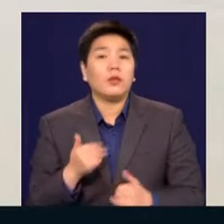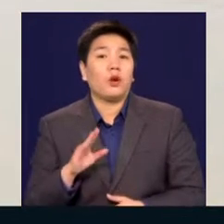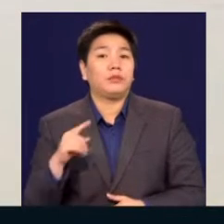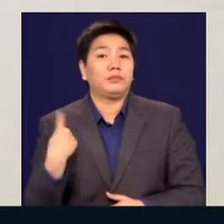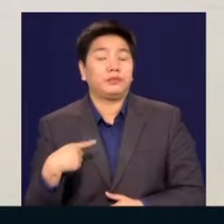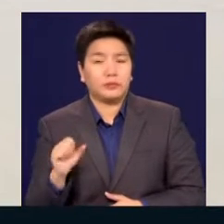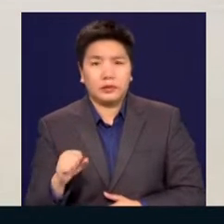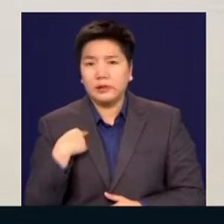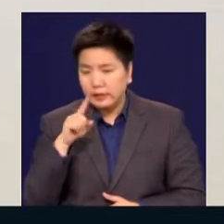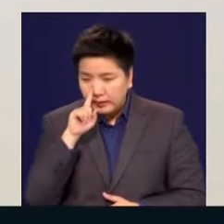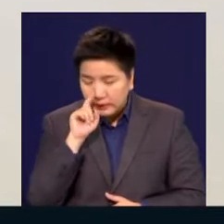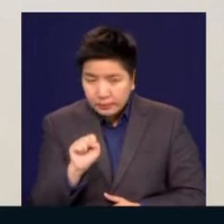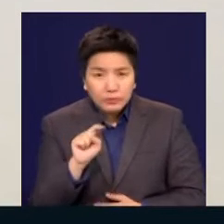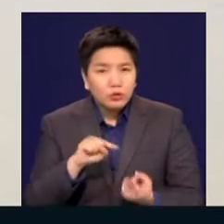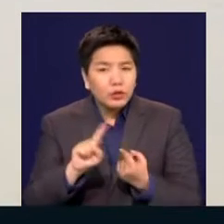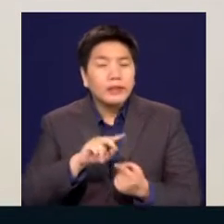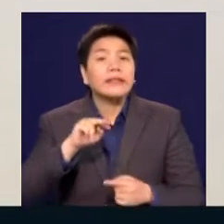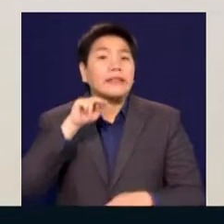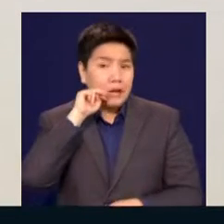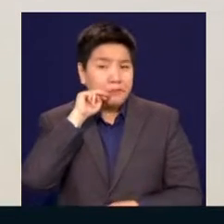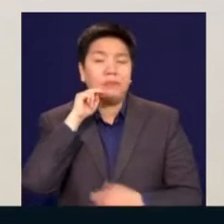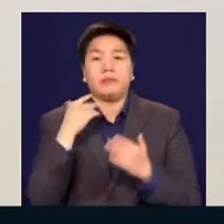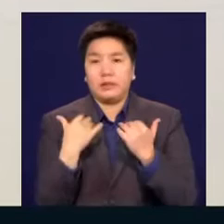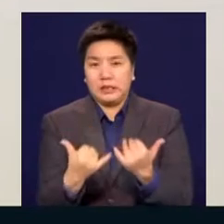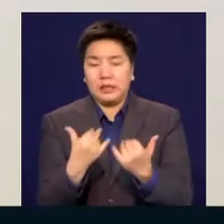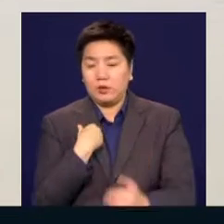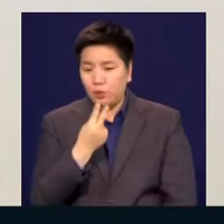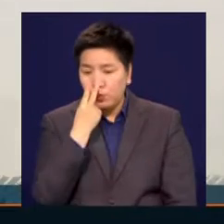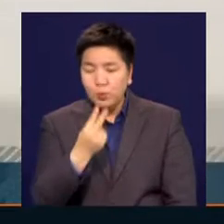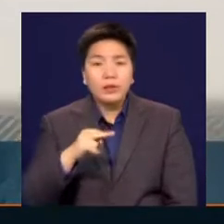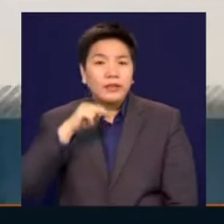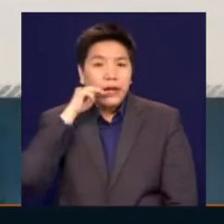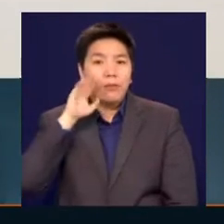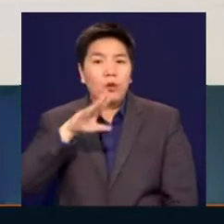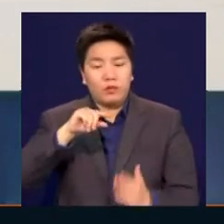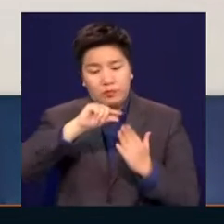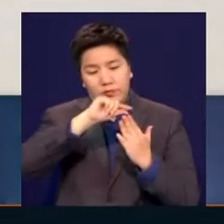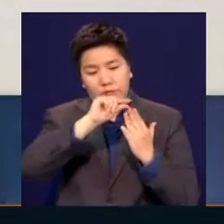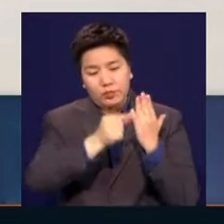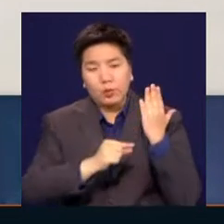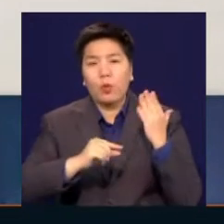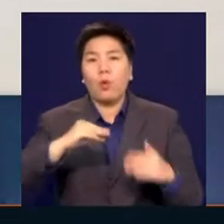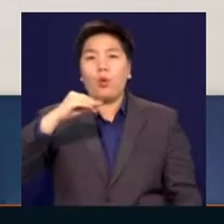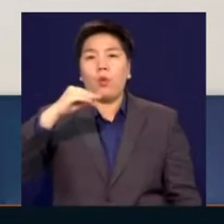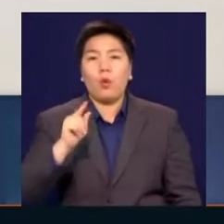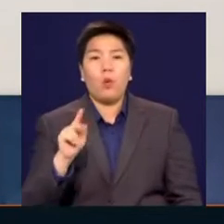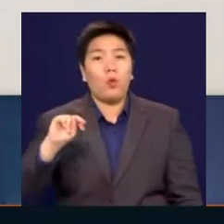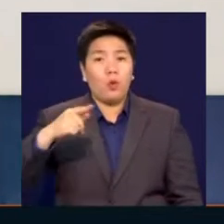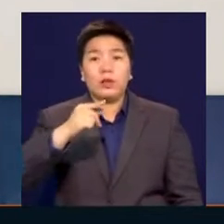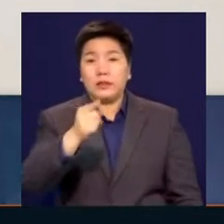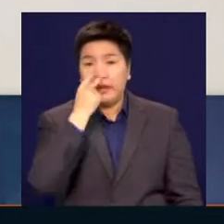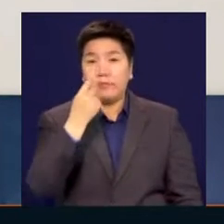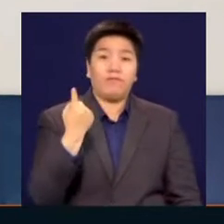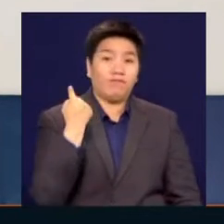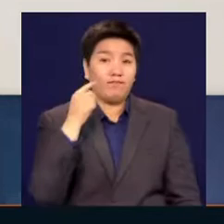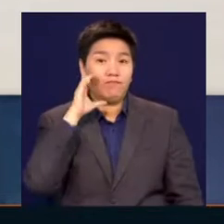ิวส์ยังเกาะติดในเรื่องของน้ำอยู่นะคะตอนนี้ค่ะมาสำรวจปริมาณน้ำในลำน้ำโขงอย่างที่คุณผู้ชมเห็นข้างหลังดิฉันในต